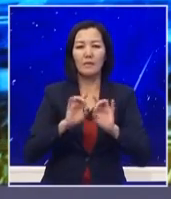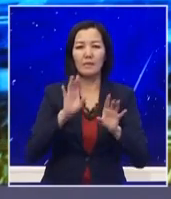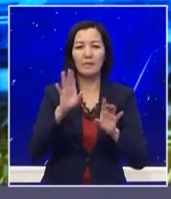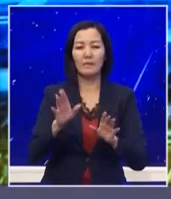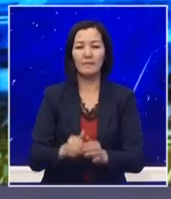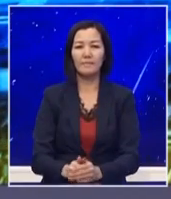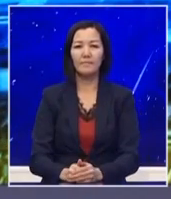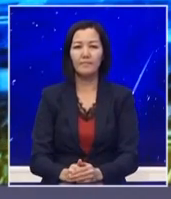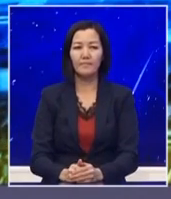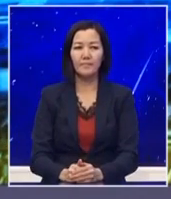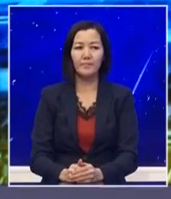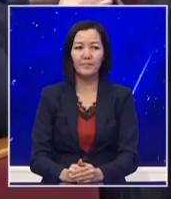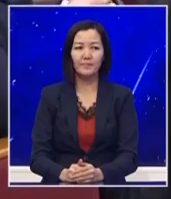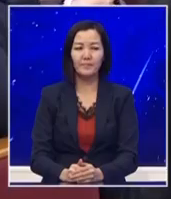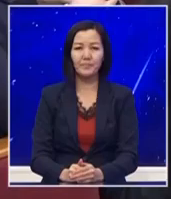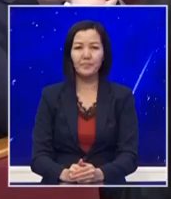Мақұлжанованы тыңдалық.